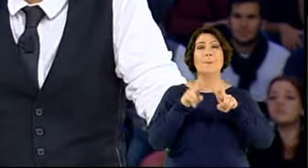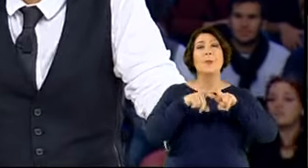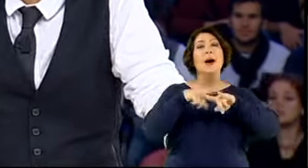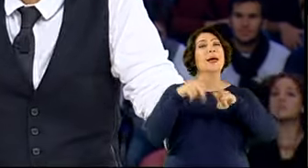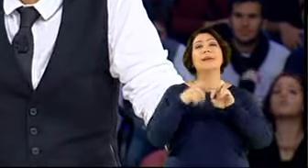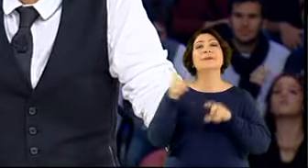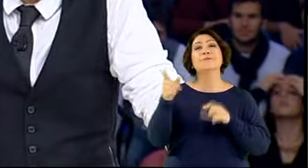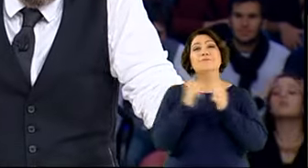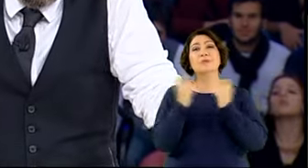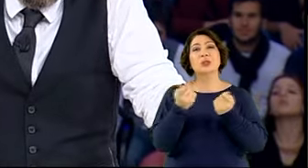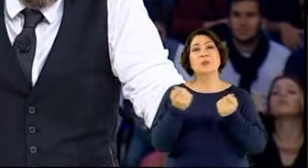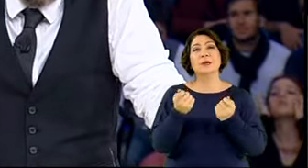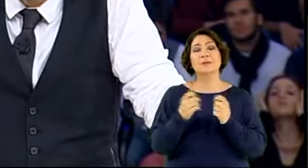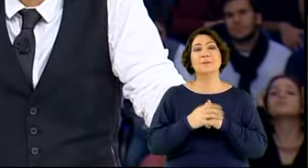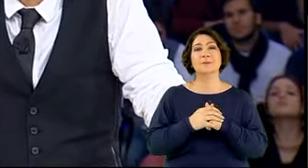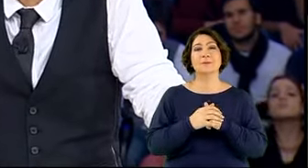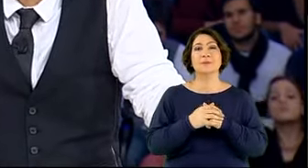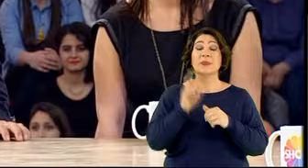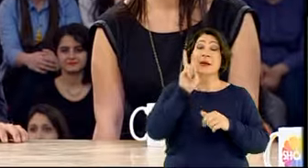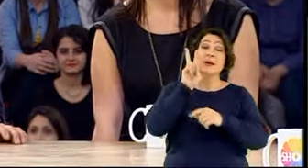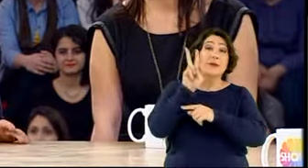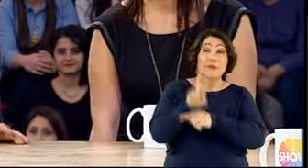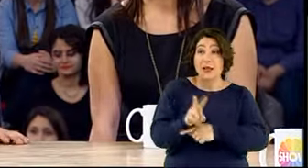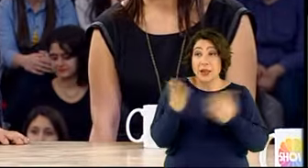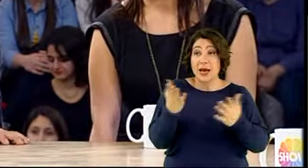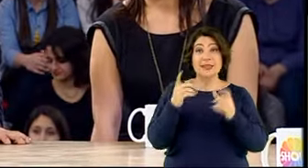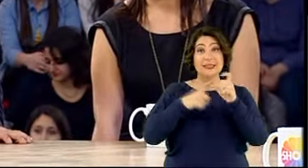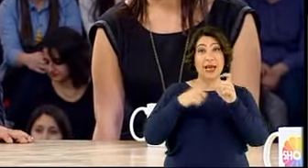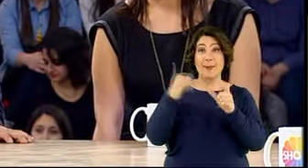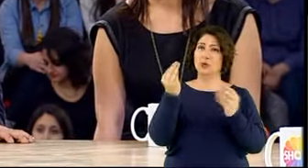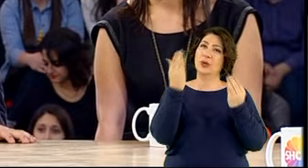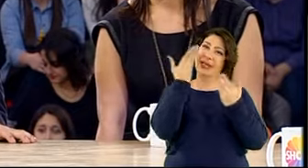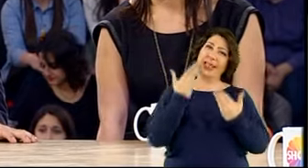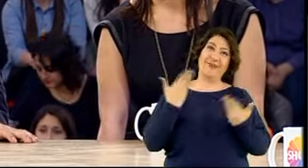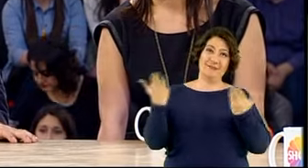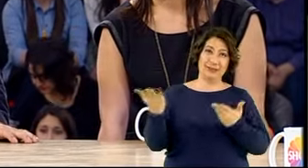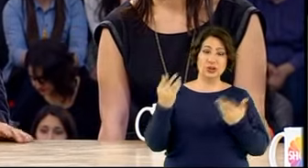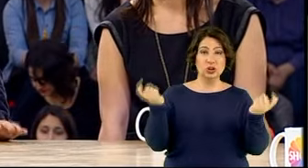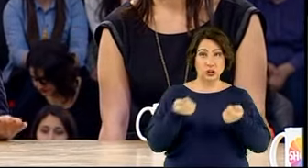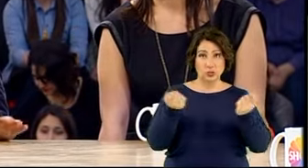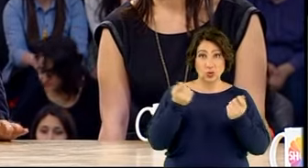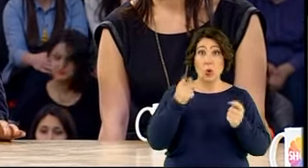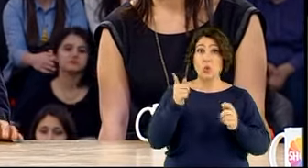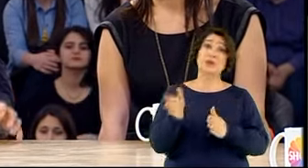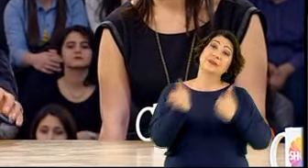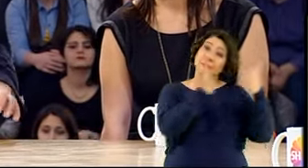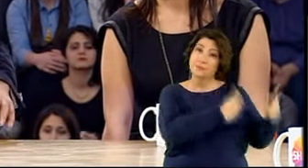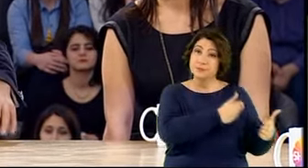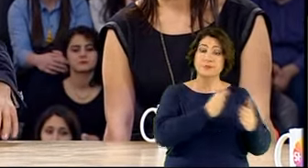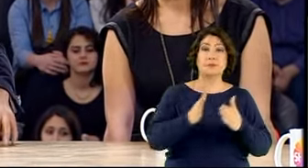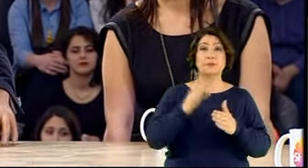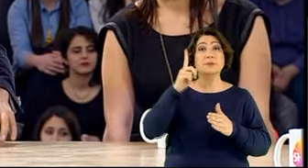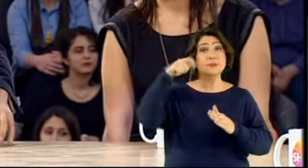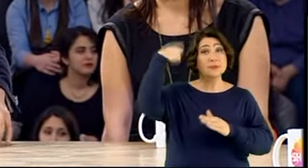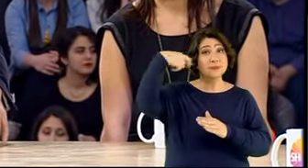sizce? Valla bir de tabii hem Sermiyan çok keyifli çalışıyor. Onun ötesinde